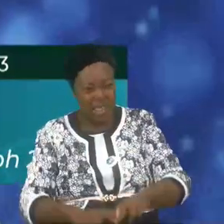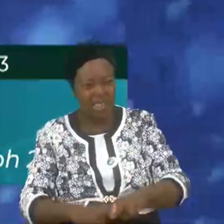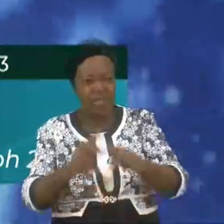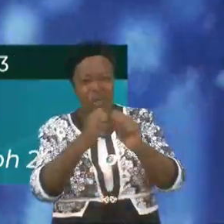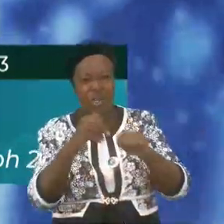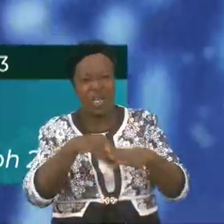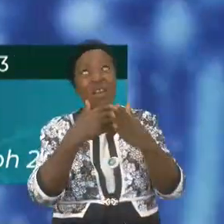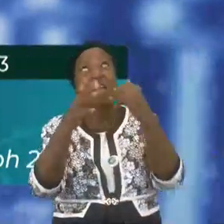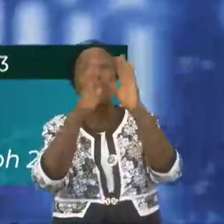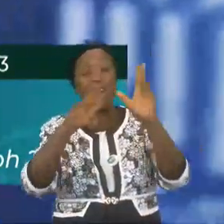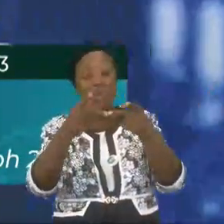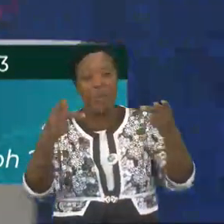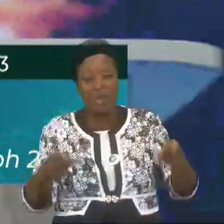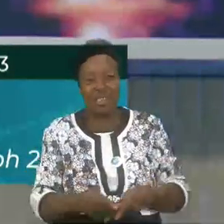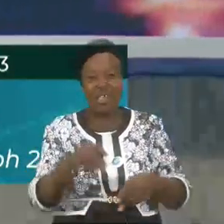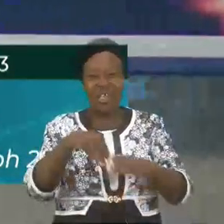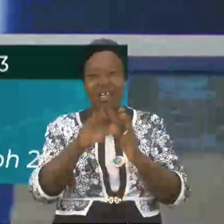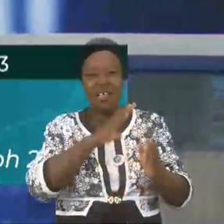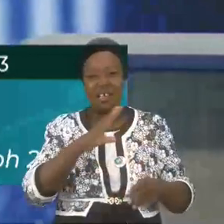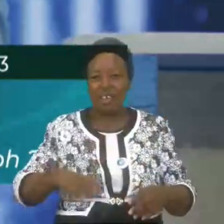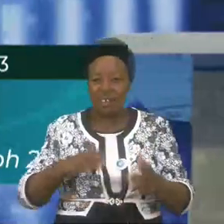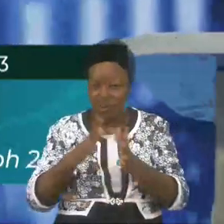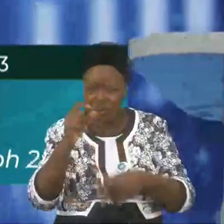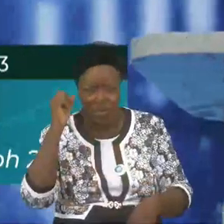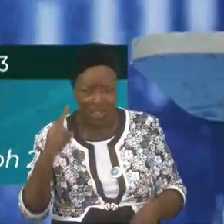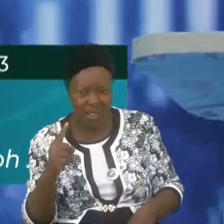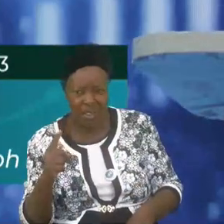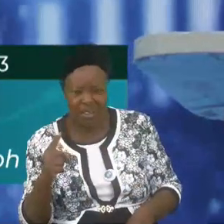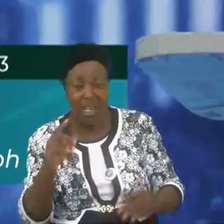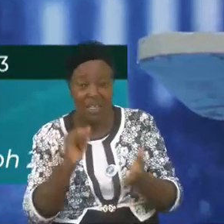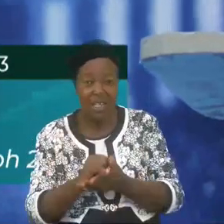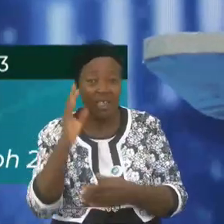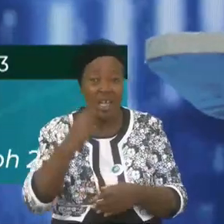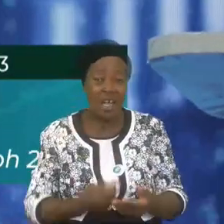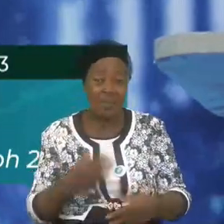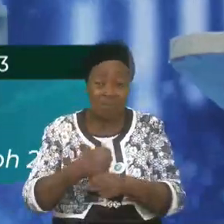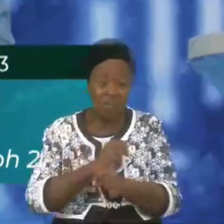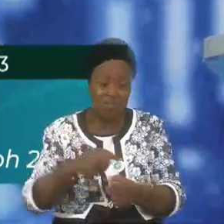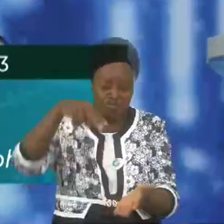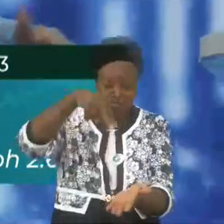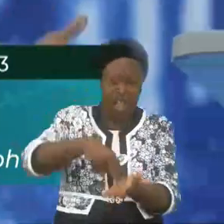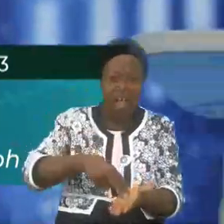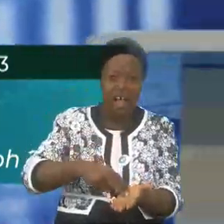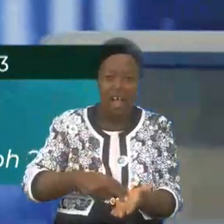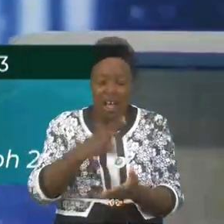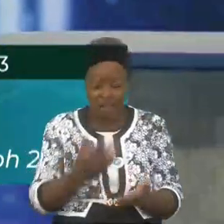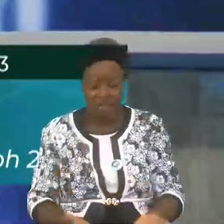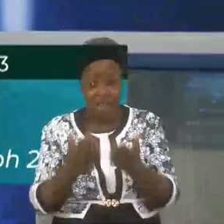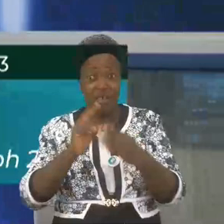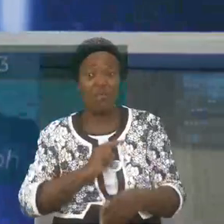Il nous a ressuscités ensemble et nous a fait asseoir ensemble dans les lieux célestes en Jésus-Christ. Il est mort pour